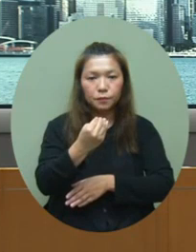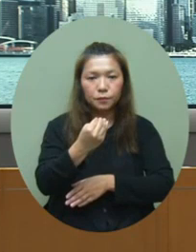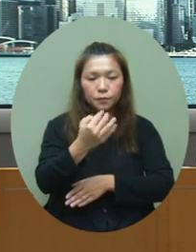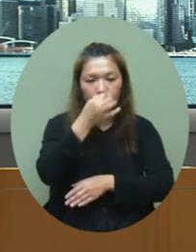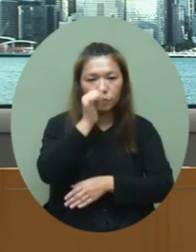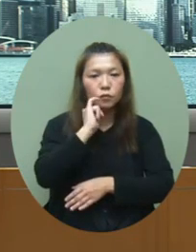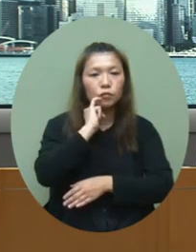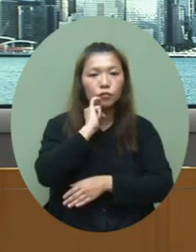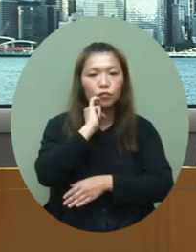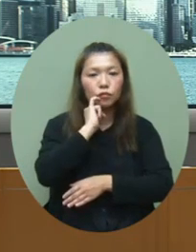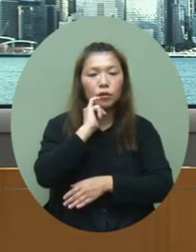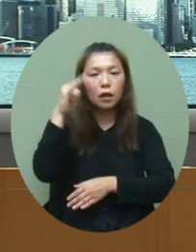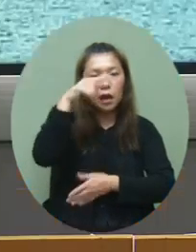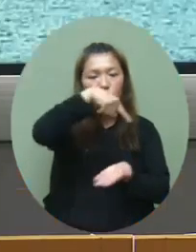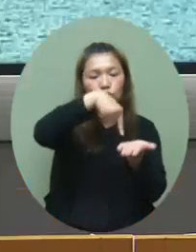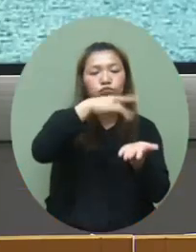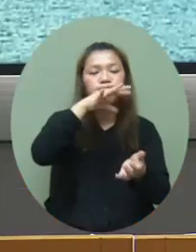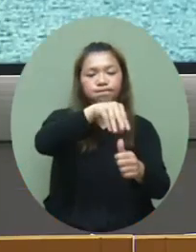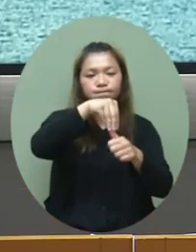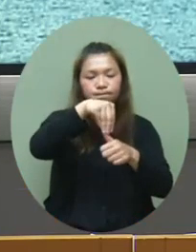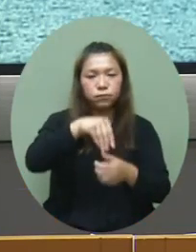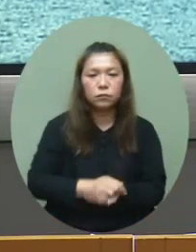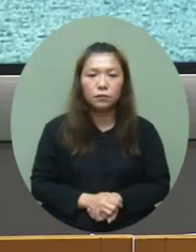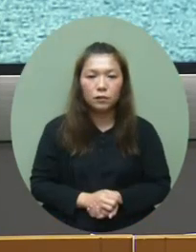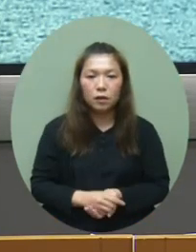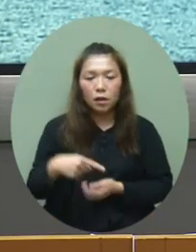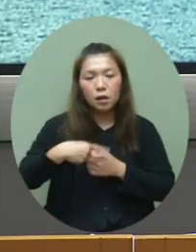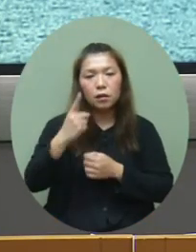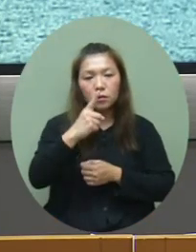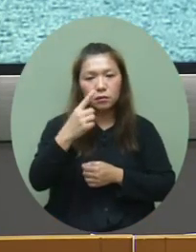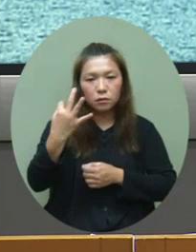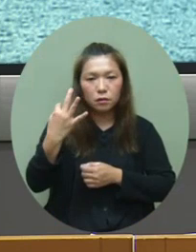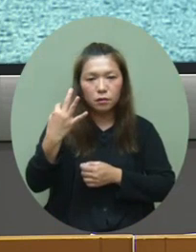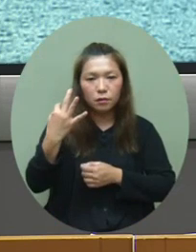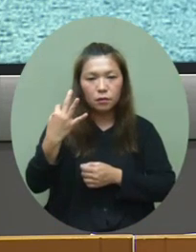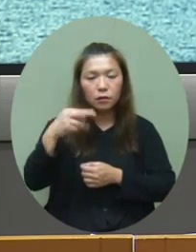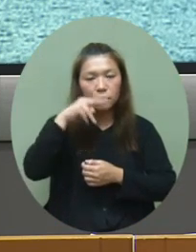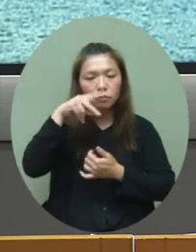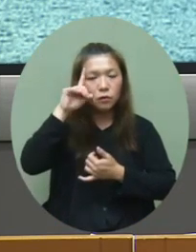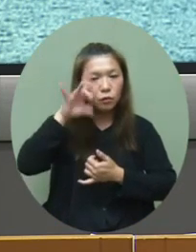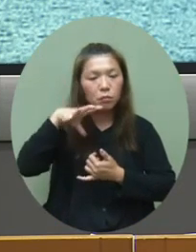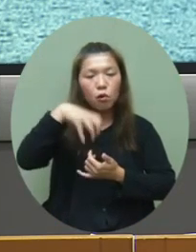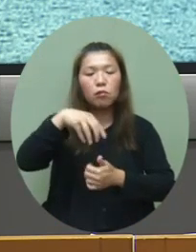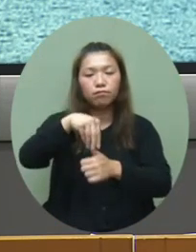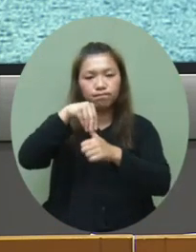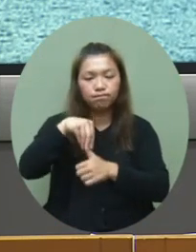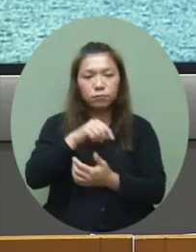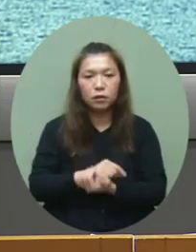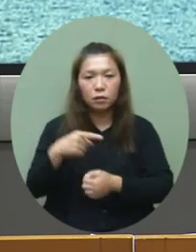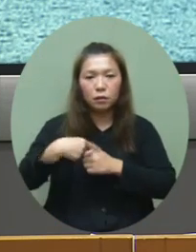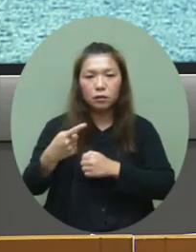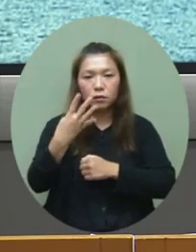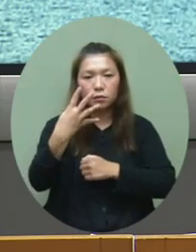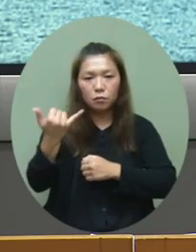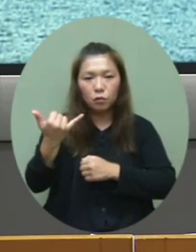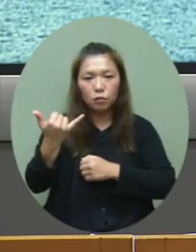樣本咧係喺機場揾到嘅個案，另外有113宗係喺檢疫酒店揾到嘅個案，咁另外有